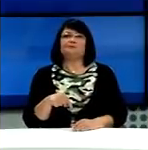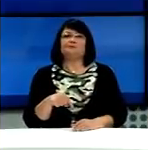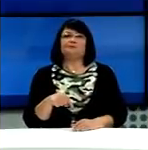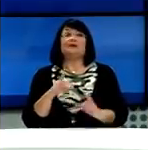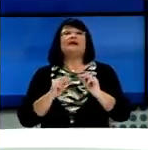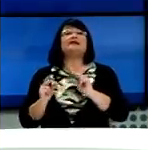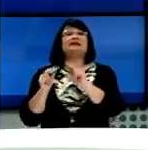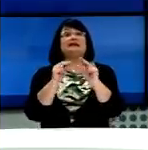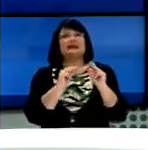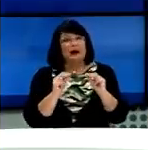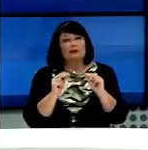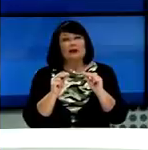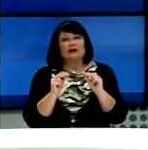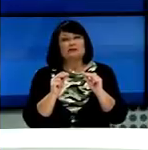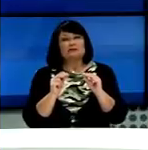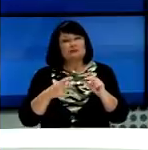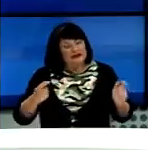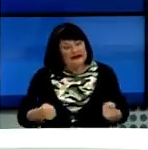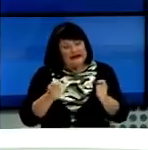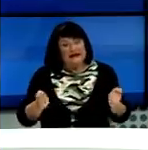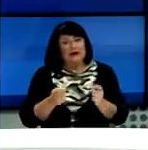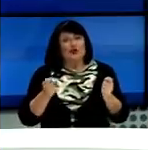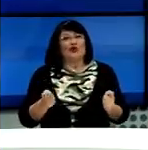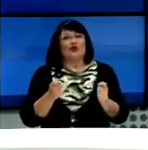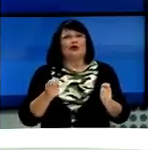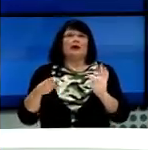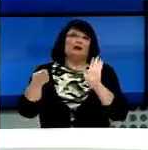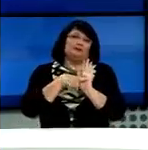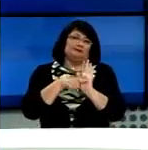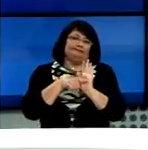που συζητάμε ενώ τα πράγματα εξελίσσονται εξαιρετικά αρνητικά.